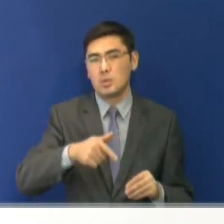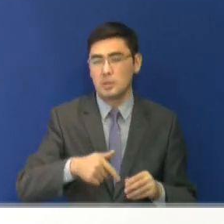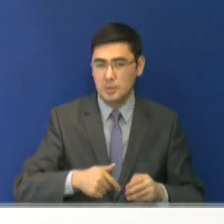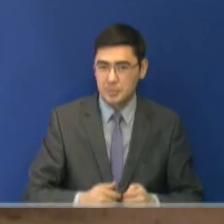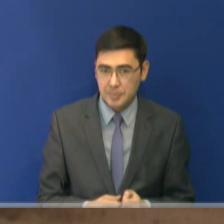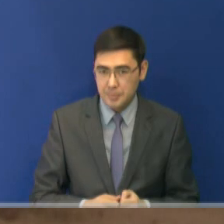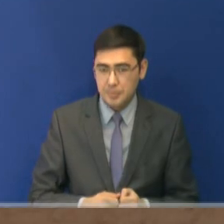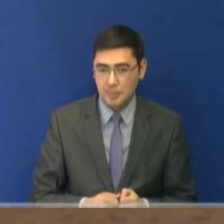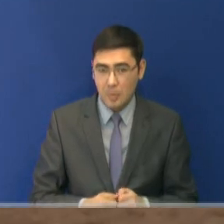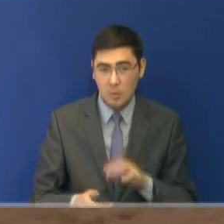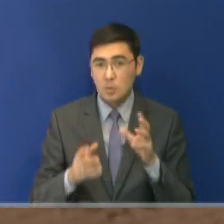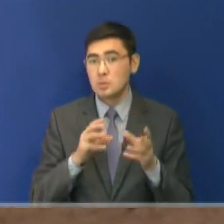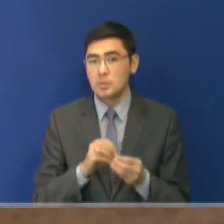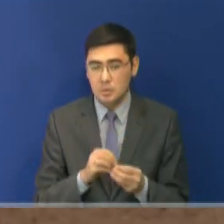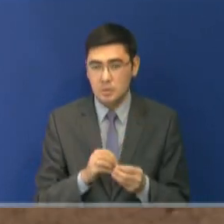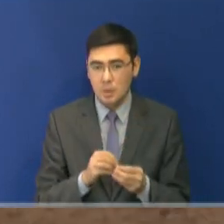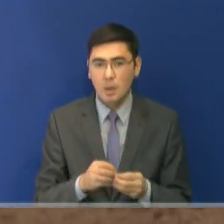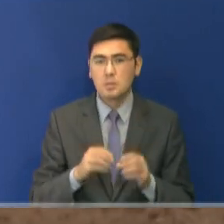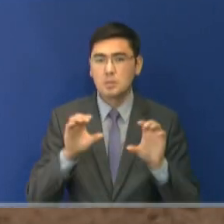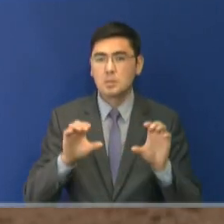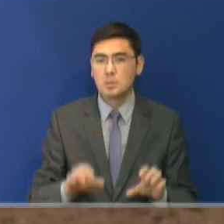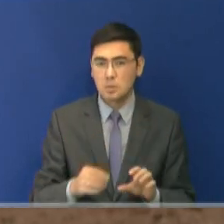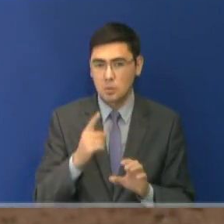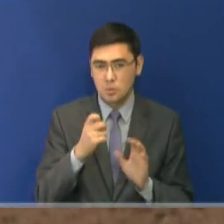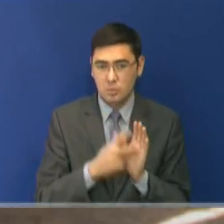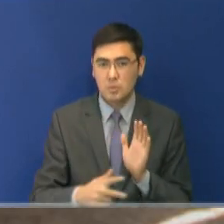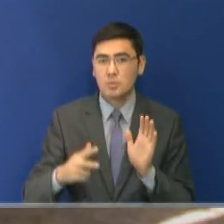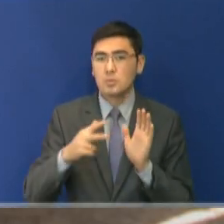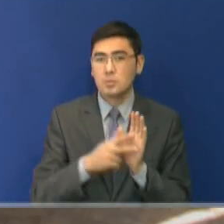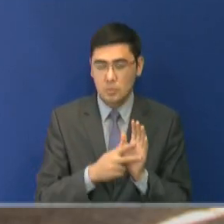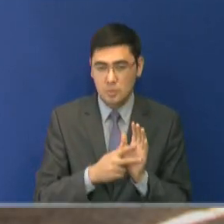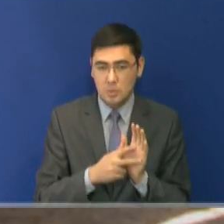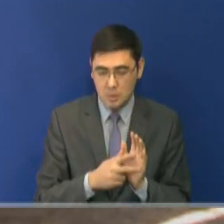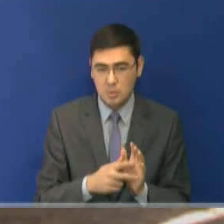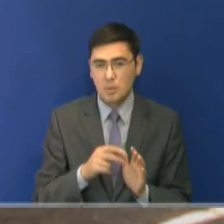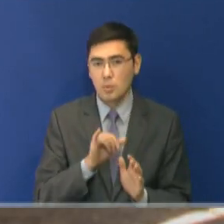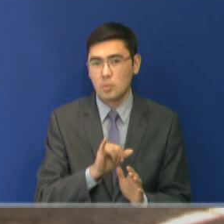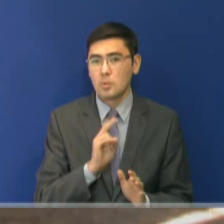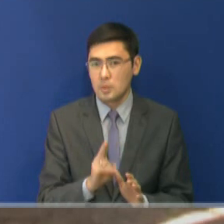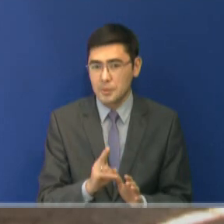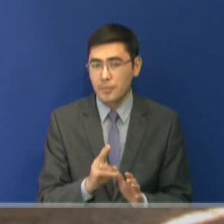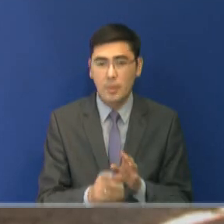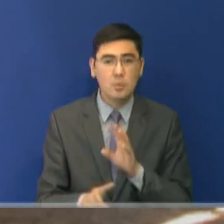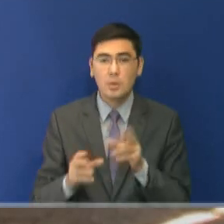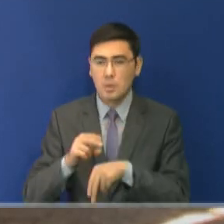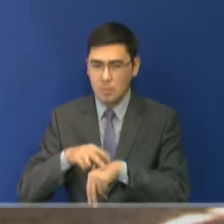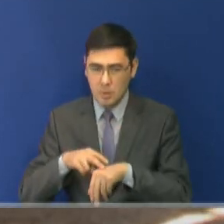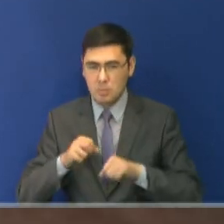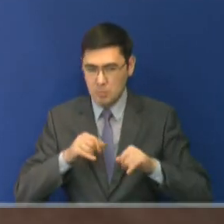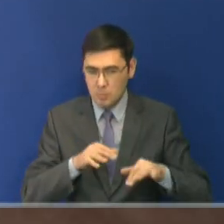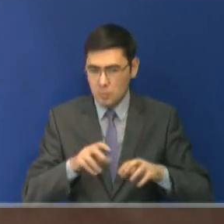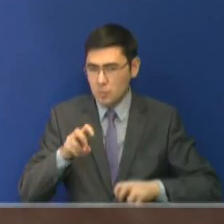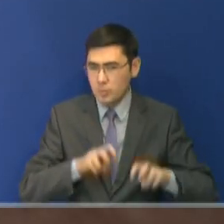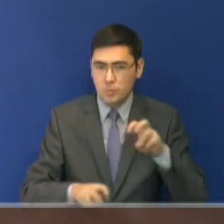реестр досудебных расследований по части 2 статьи 188 Уголовного кодекса Республики Казахстан, после чего стражи порядка сразу